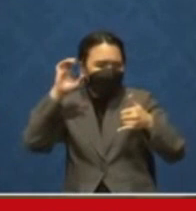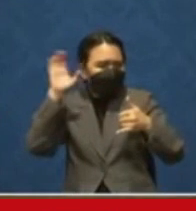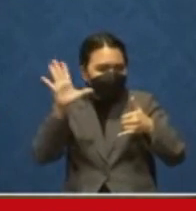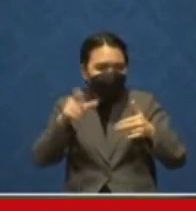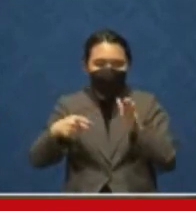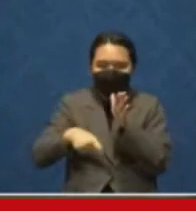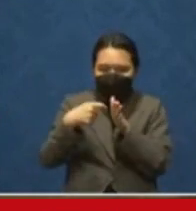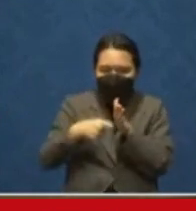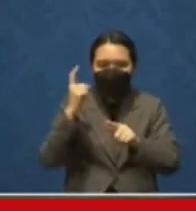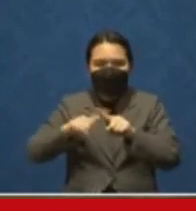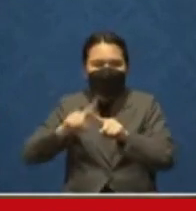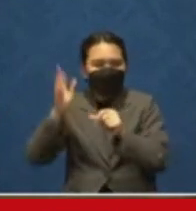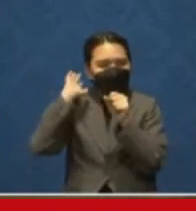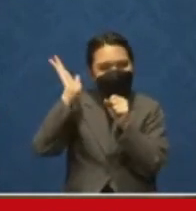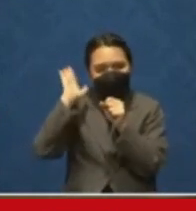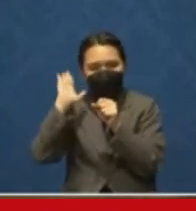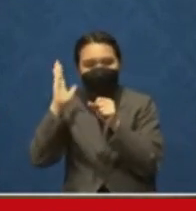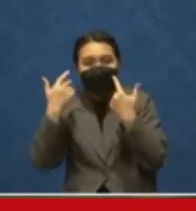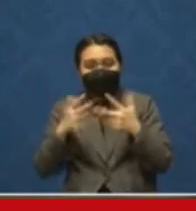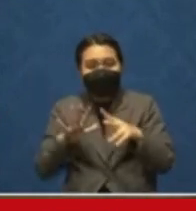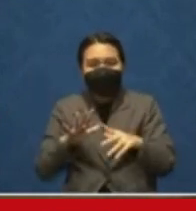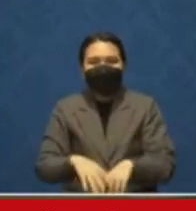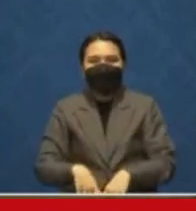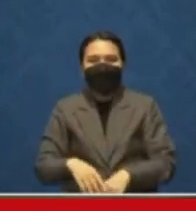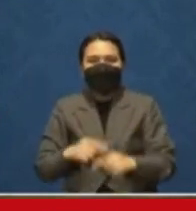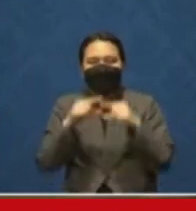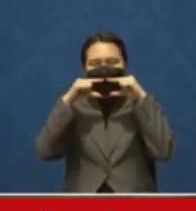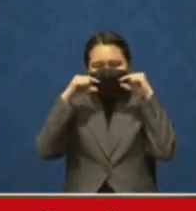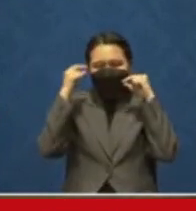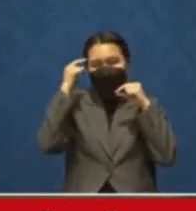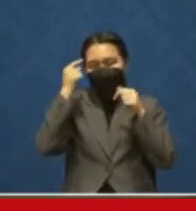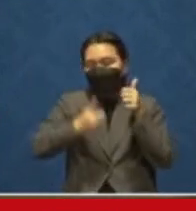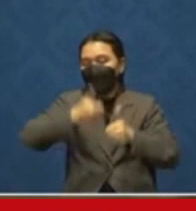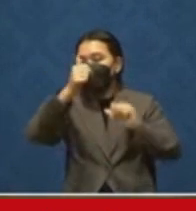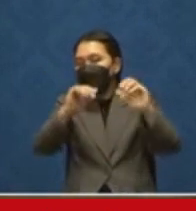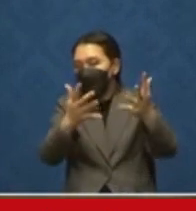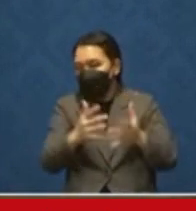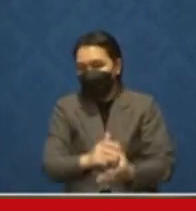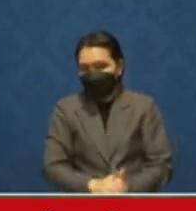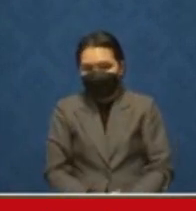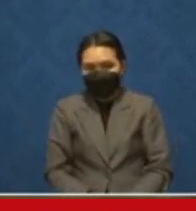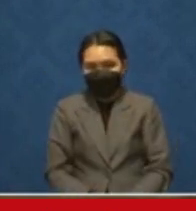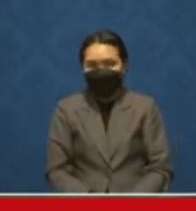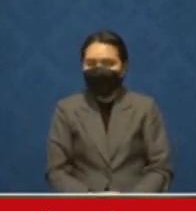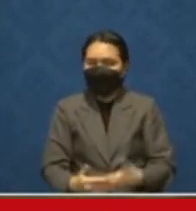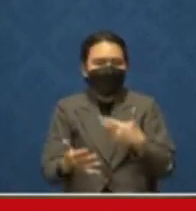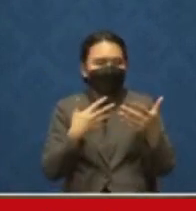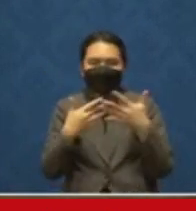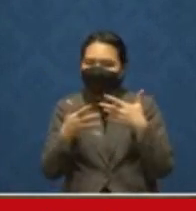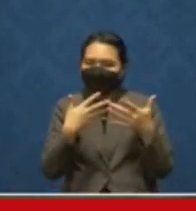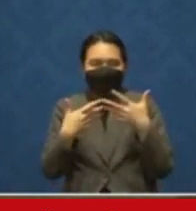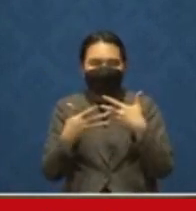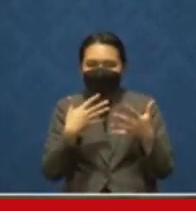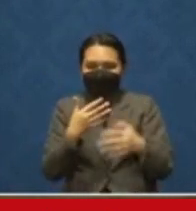ปากมีมือมีความคิดนี่แหละจะทำให้เต็มที่ก็นี่แหละอภิปรายไม่ไว้ใจด้วยเหตุด้วยผลว่ากัน